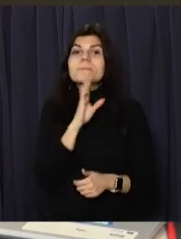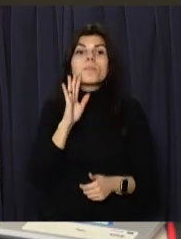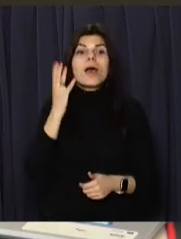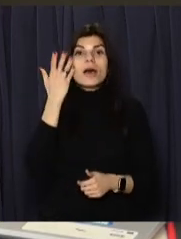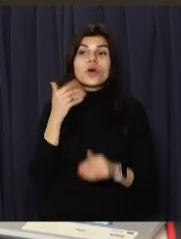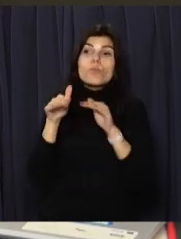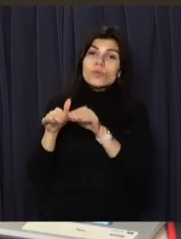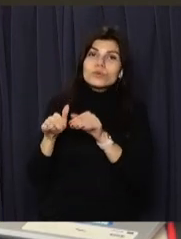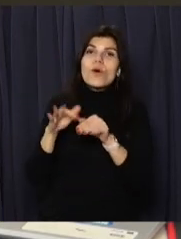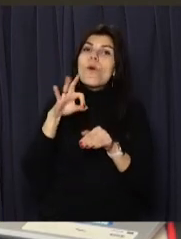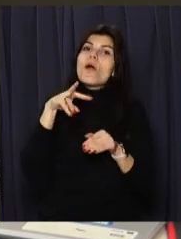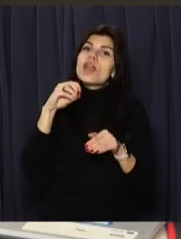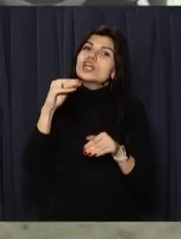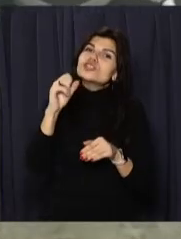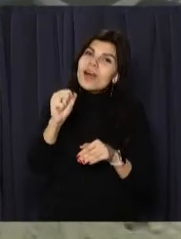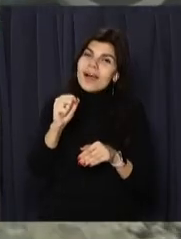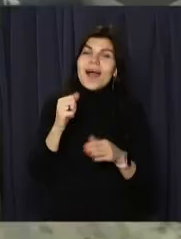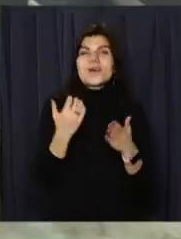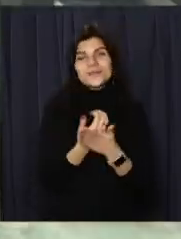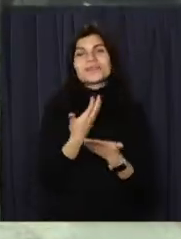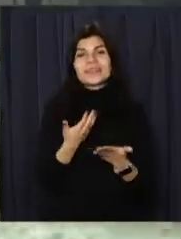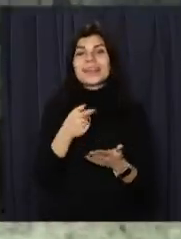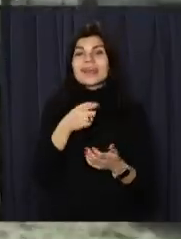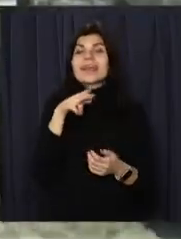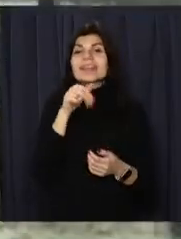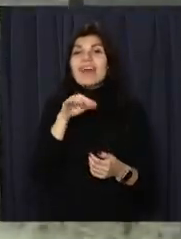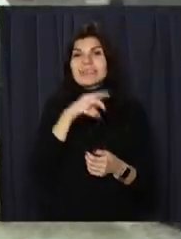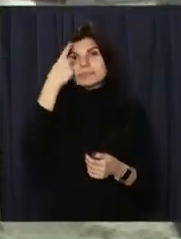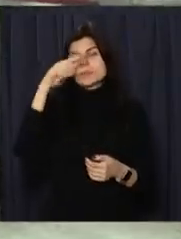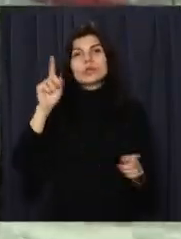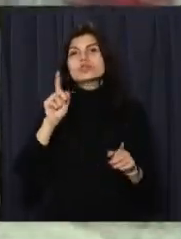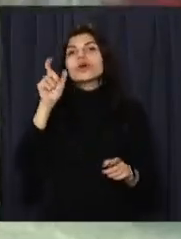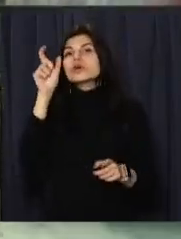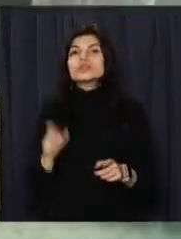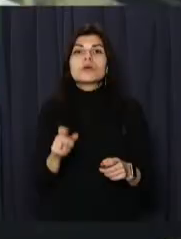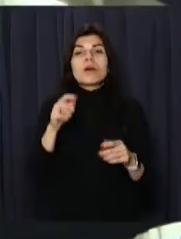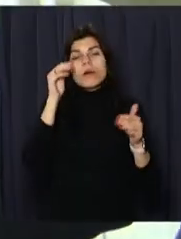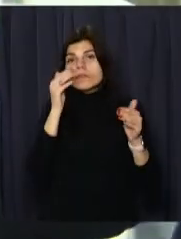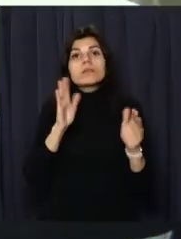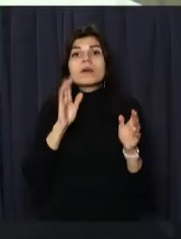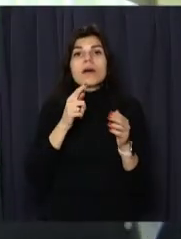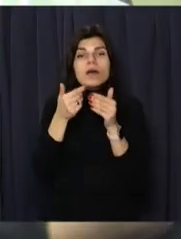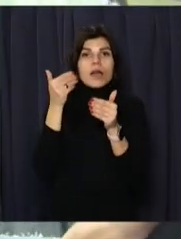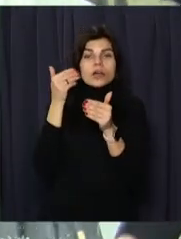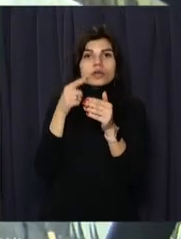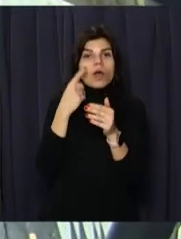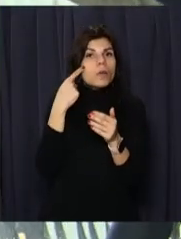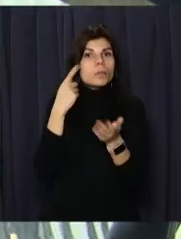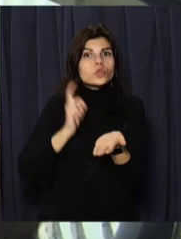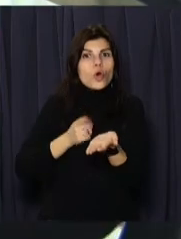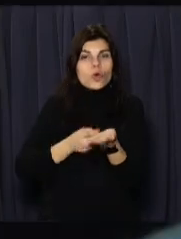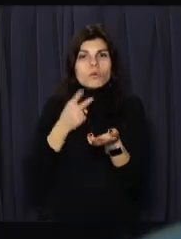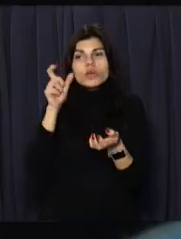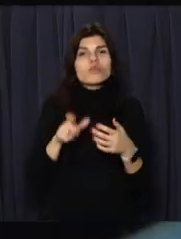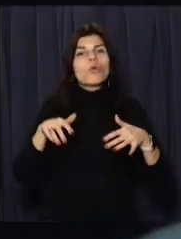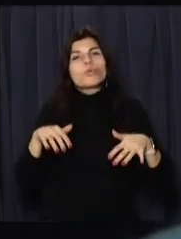буде, говорить: «Олеже». Тобто система Давида попереджатиме не про те, що водій закуняв, а про показники, які свідчать про симптоми